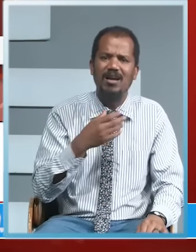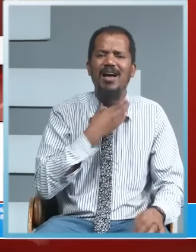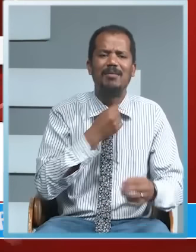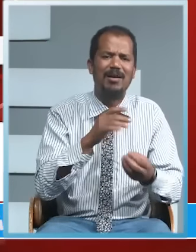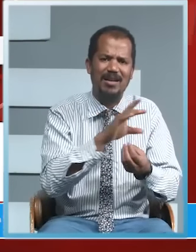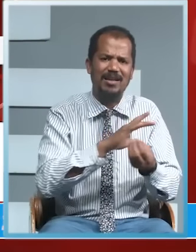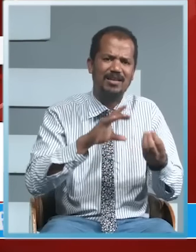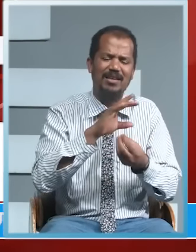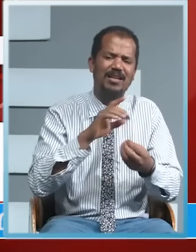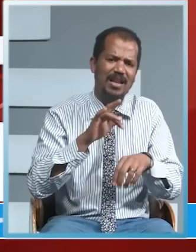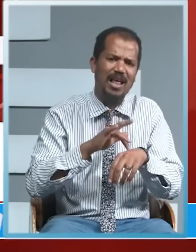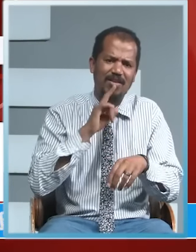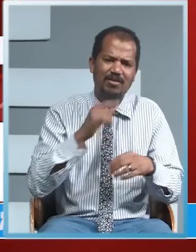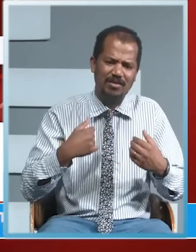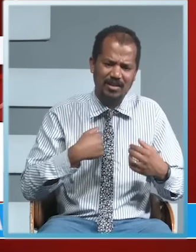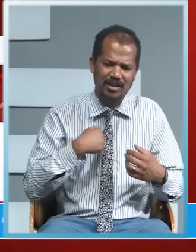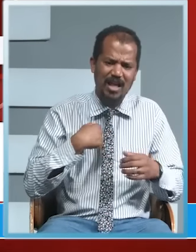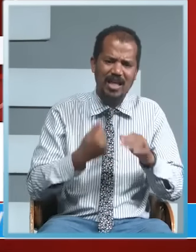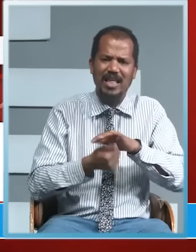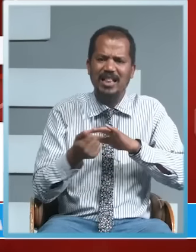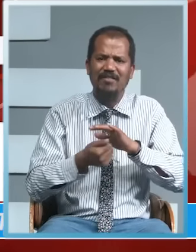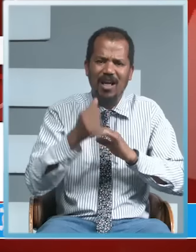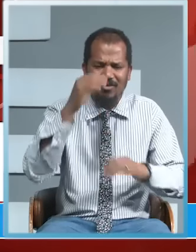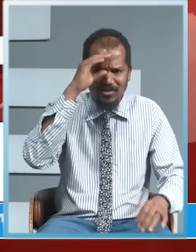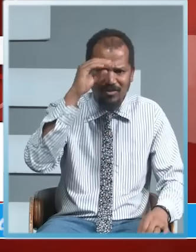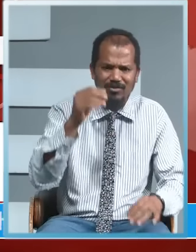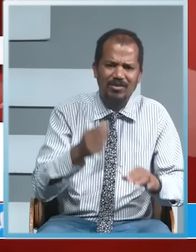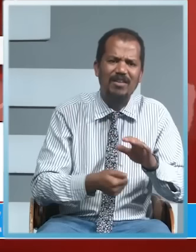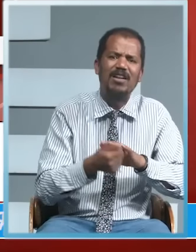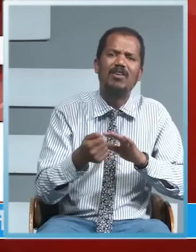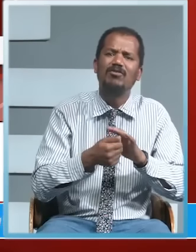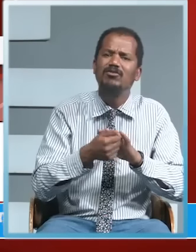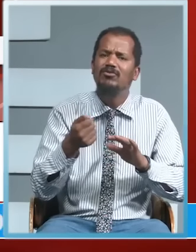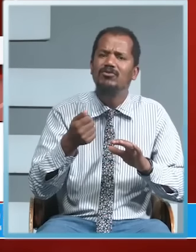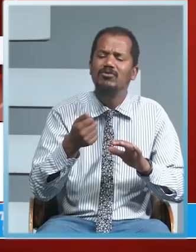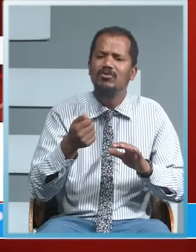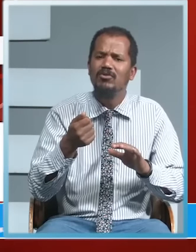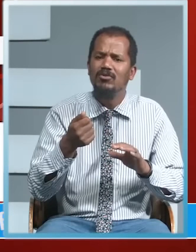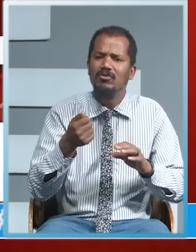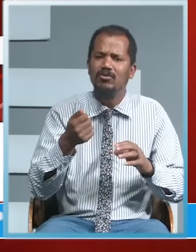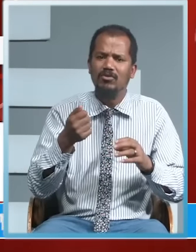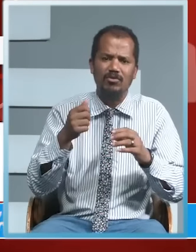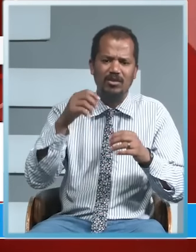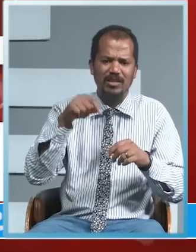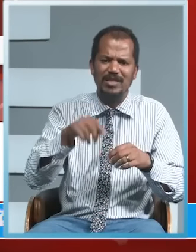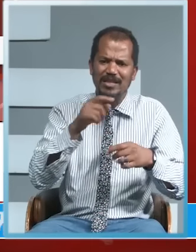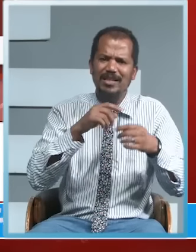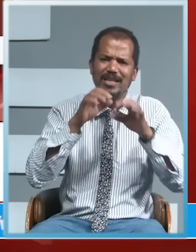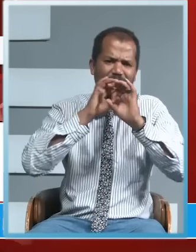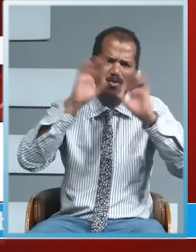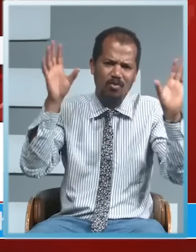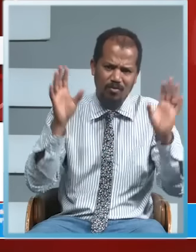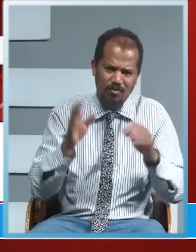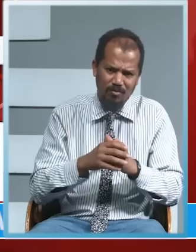አማራ ክልል ላይ ነው አሉት። አሁን እኛ የተፈናቀሉ ሰዎችም ተፈናቅሎ የተቸገሩ ሰዎችም ከሶ ላይ መጡም የሉም